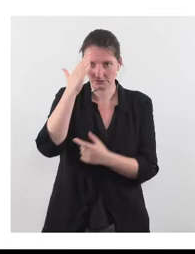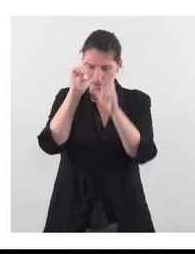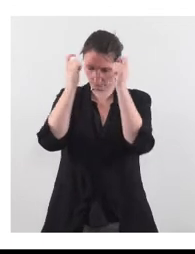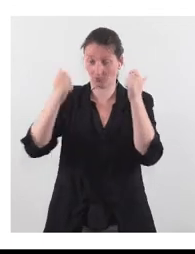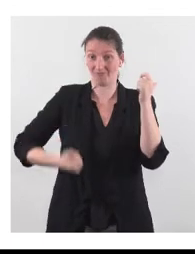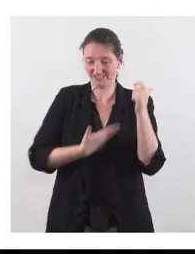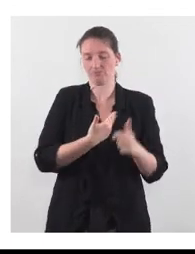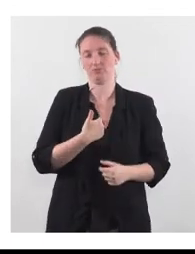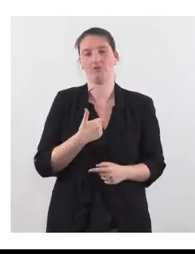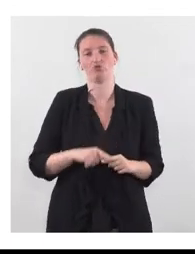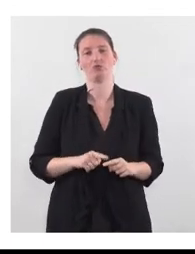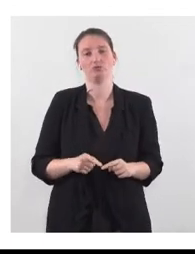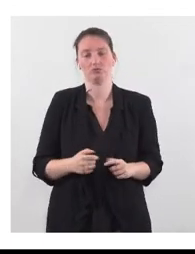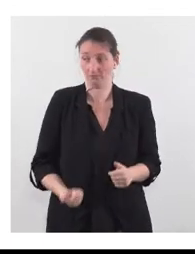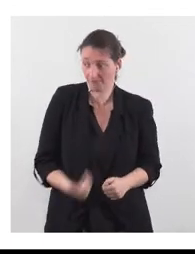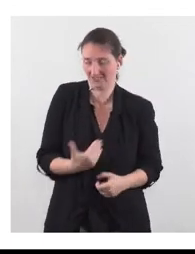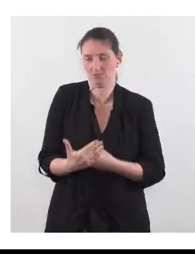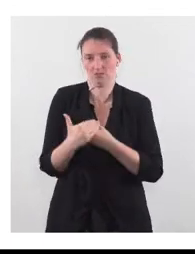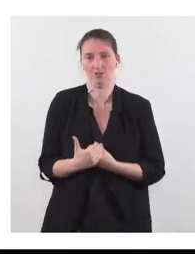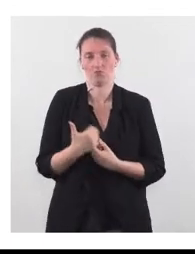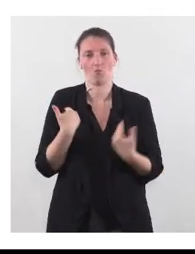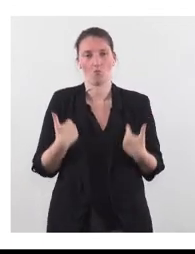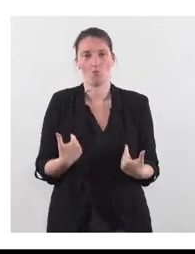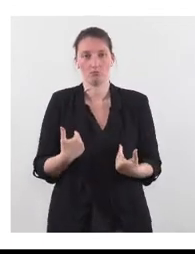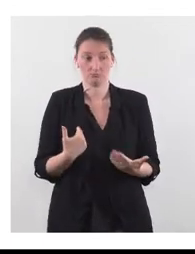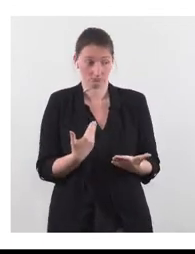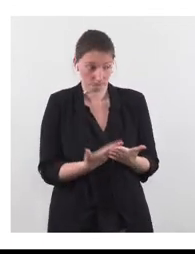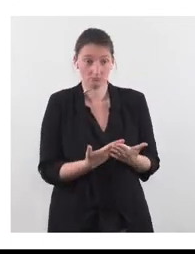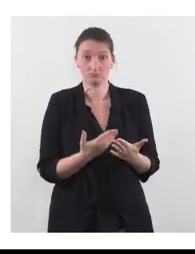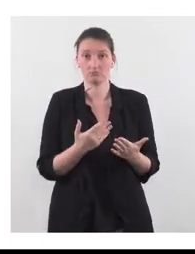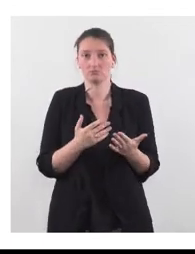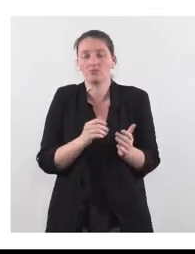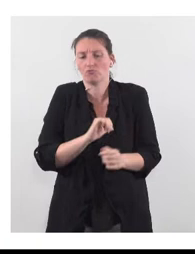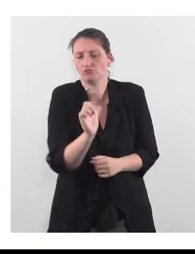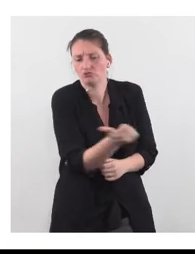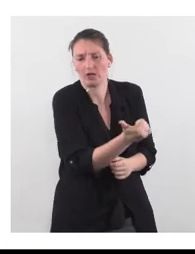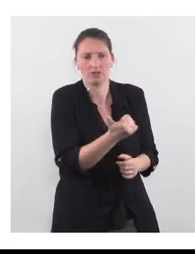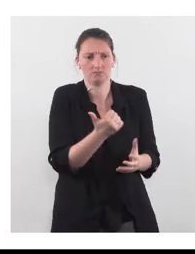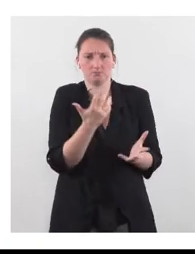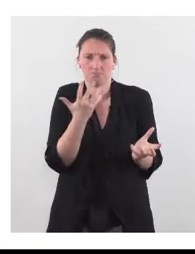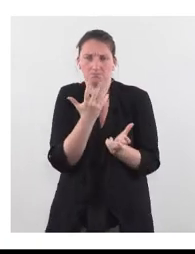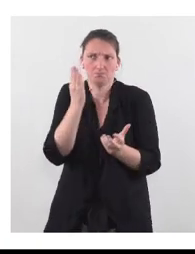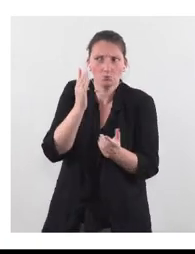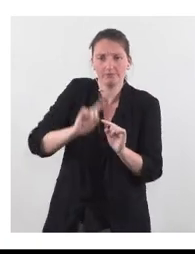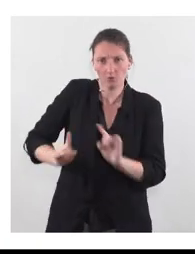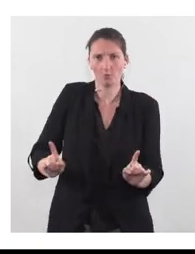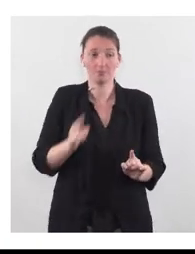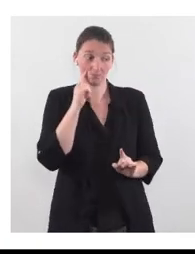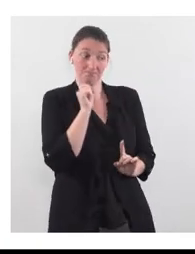victime de discrimination. Les intérêts peuvent être différents, mais pour cet homme, c'était très important de le faire.